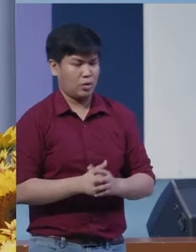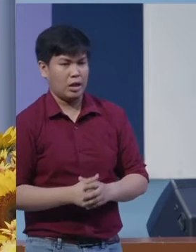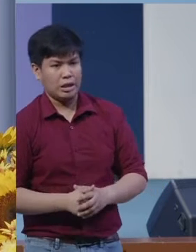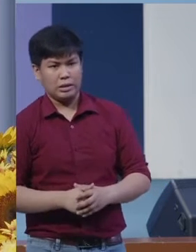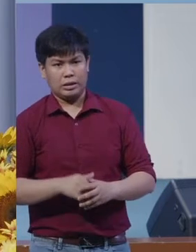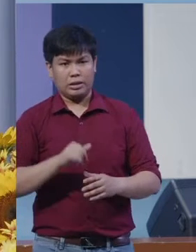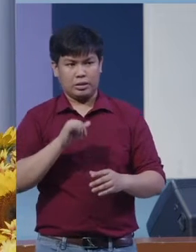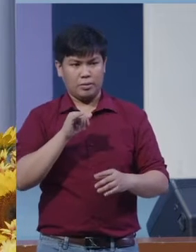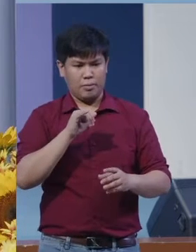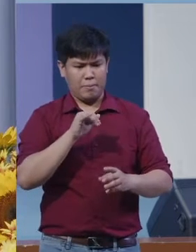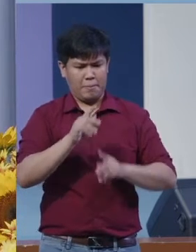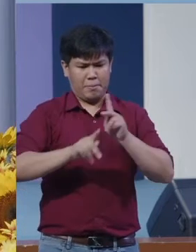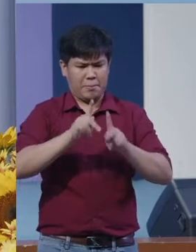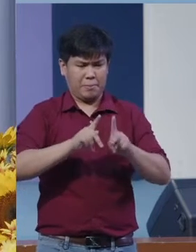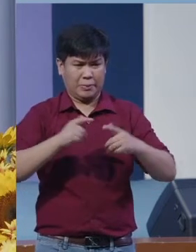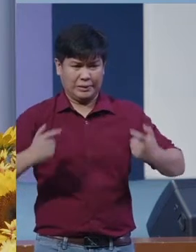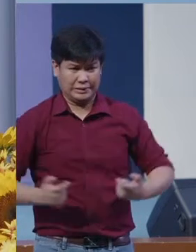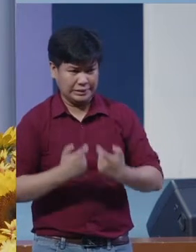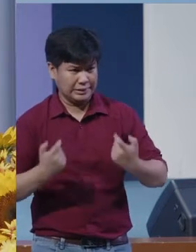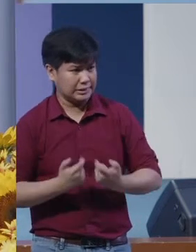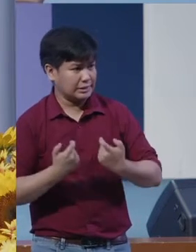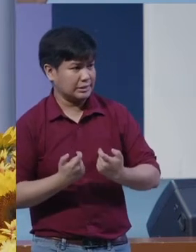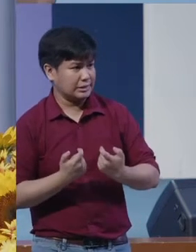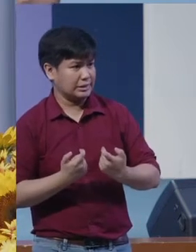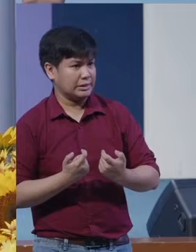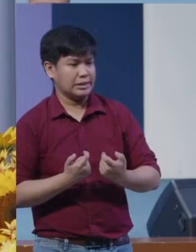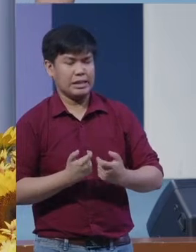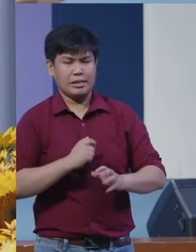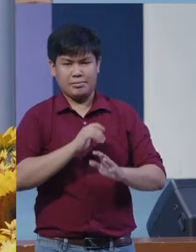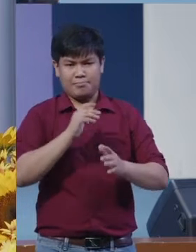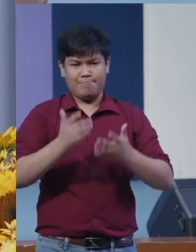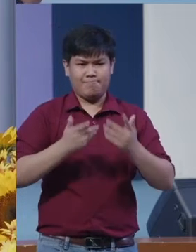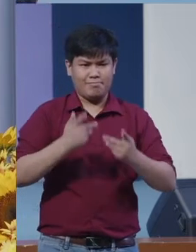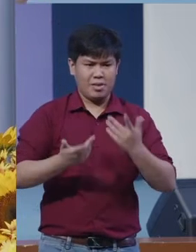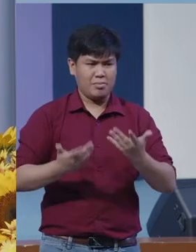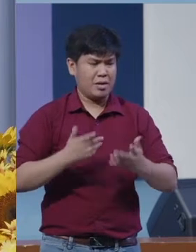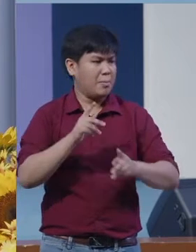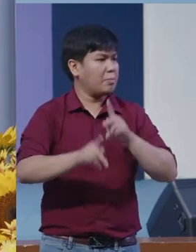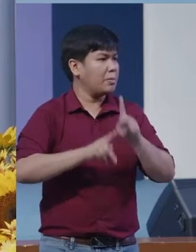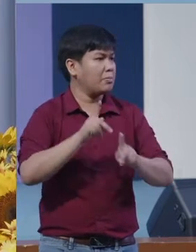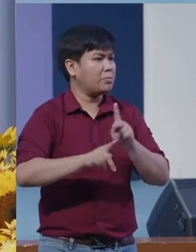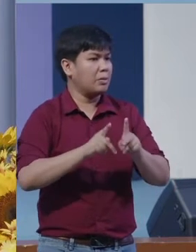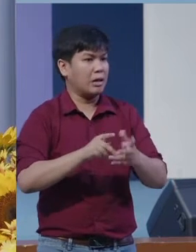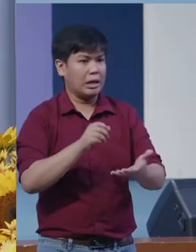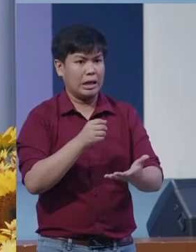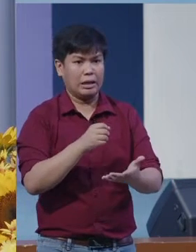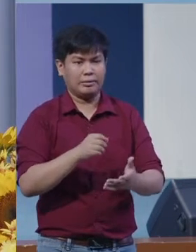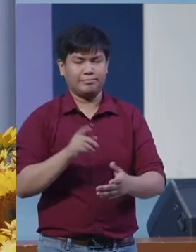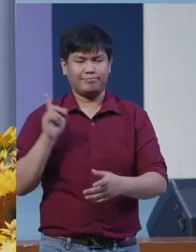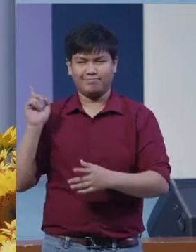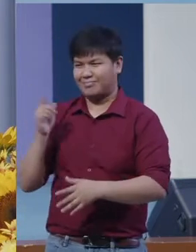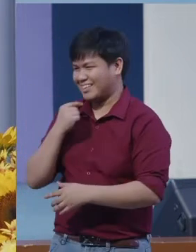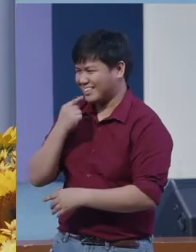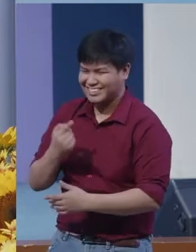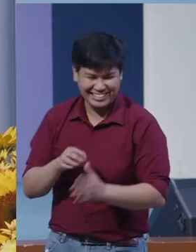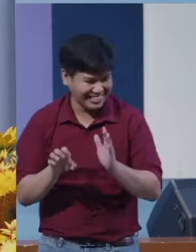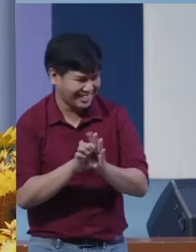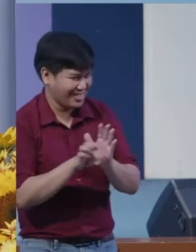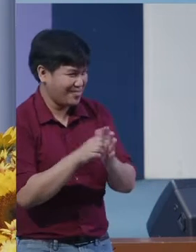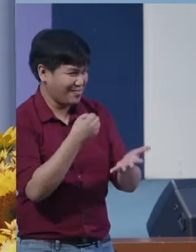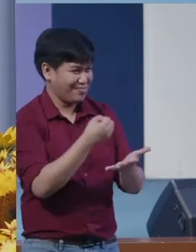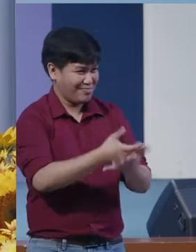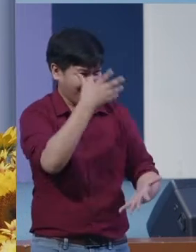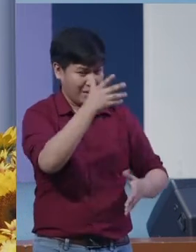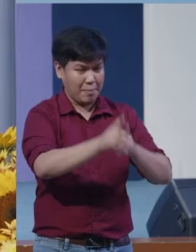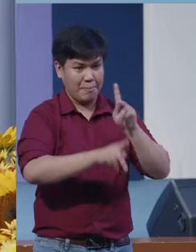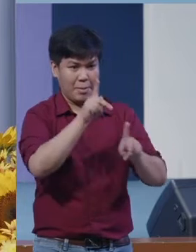makasanlibutan. O di kaya mula sa mga mapagsamantalang mayayaman. O bakit ko naman nasabi 'yon? Tingnan niyo ulit yung